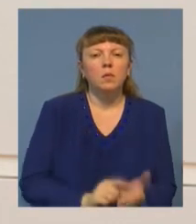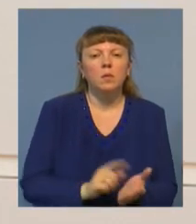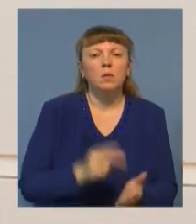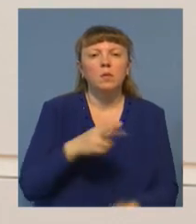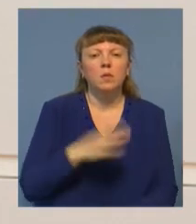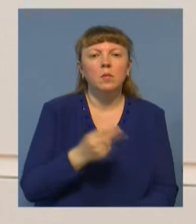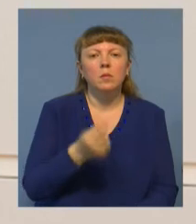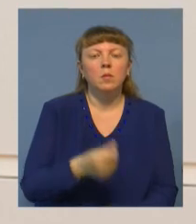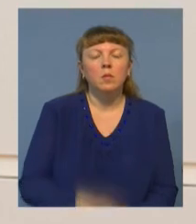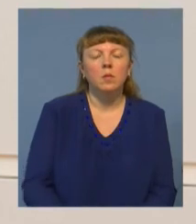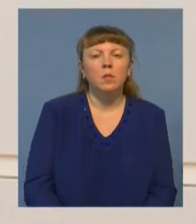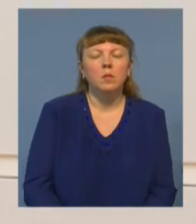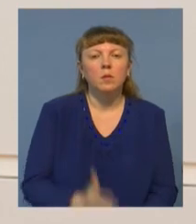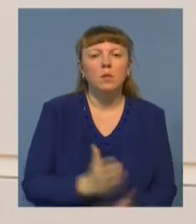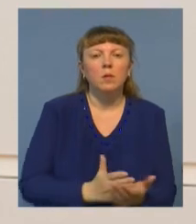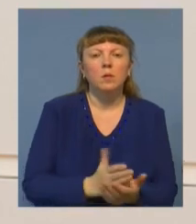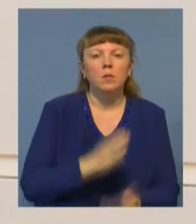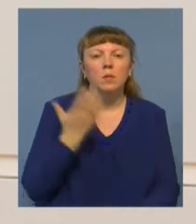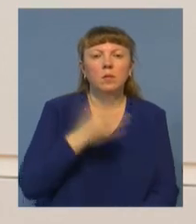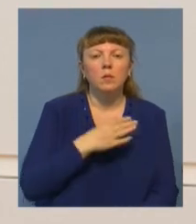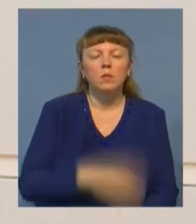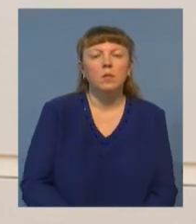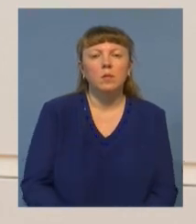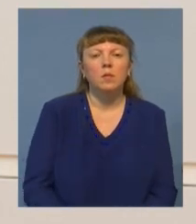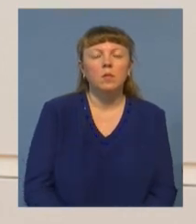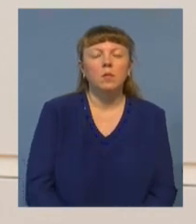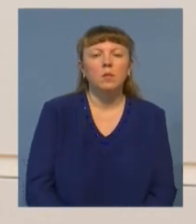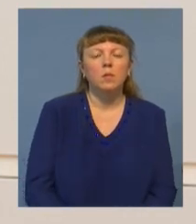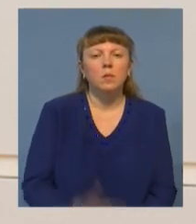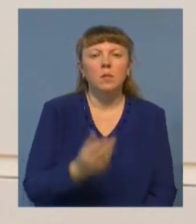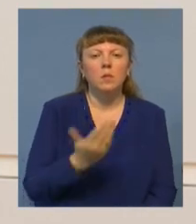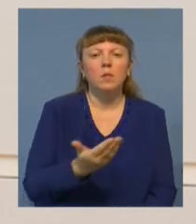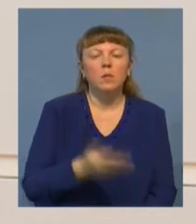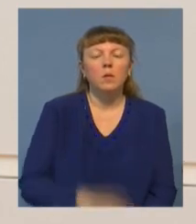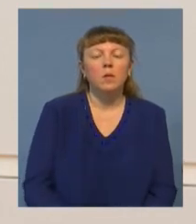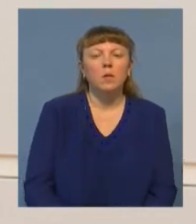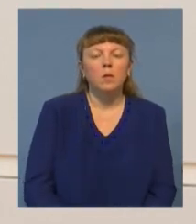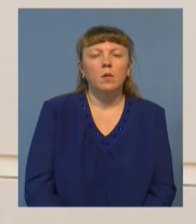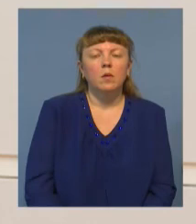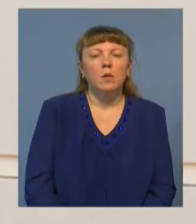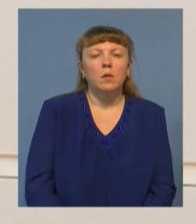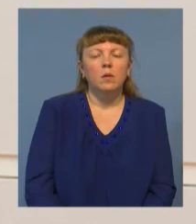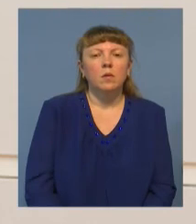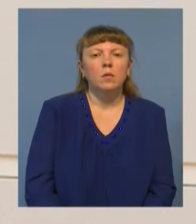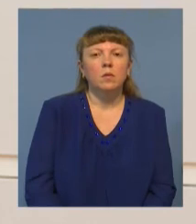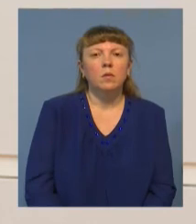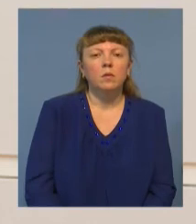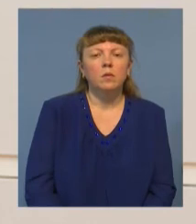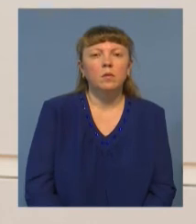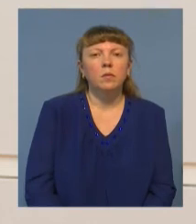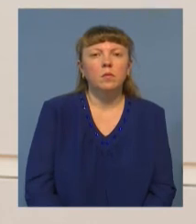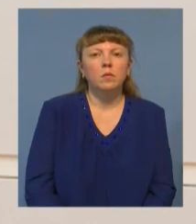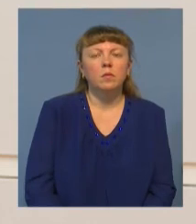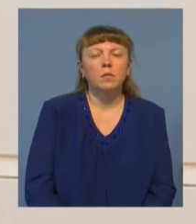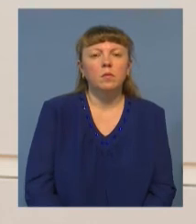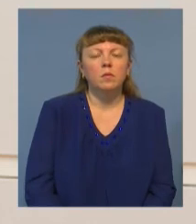Пенсионную выплату по тому стажу, который был рассчитан и подтверждается на день его обращения. А в последующем, уже при обращении в